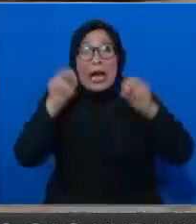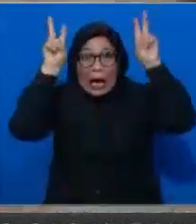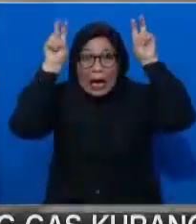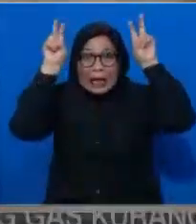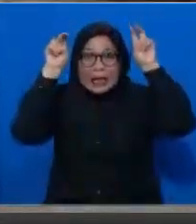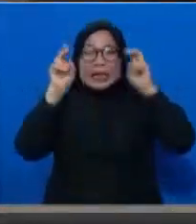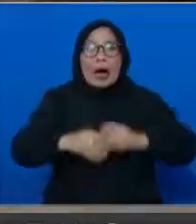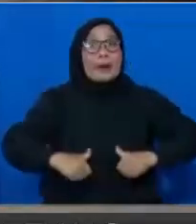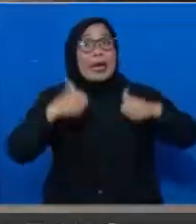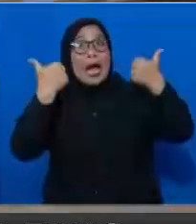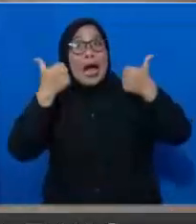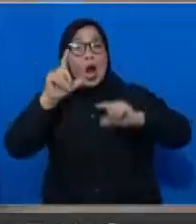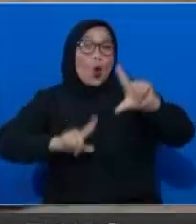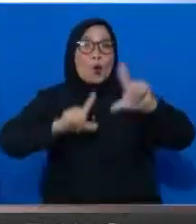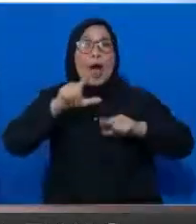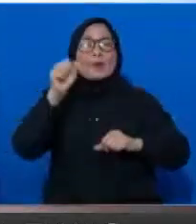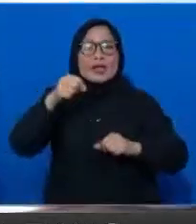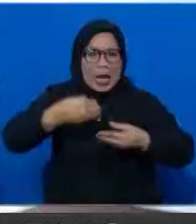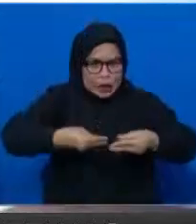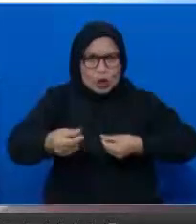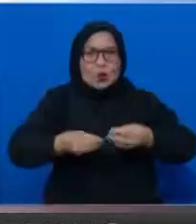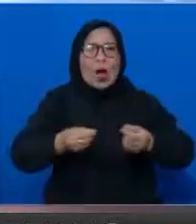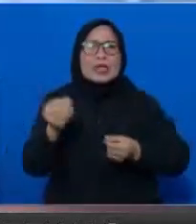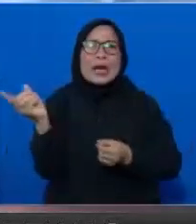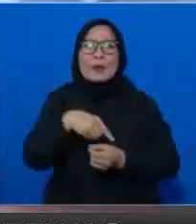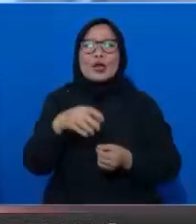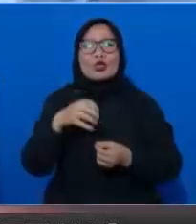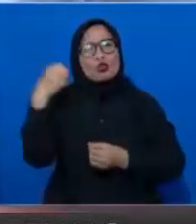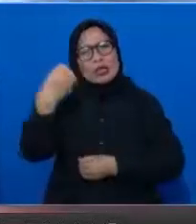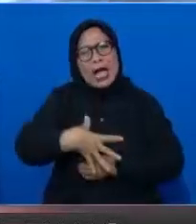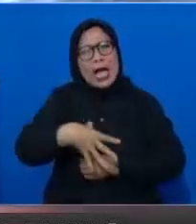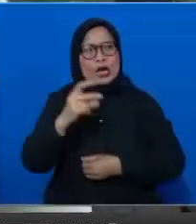sering memenangkan lomba bisa dijual jutaan rupiah.